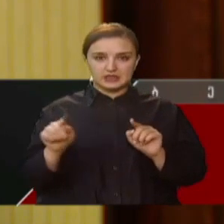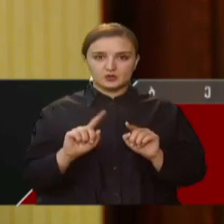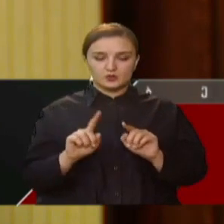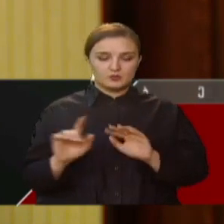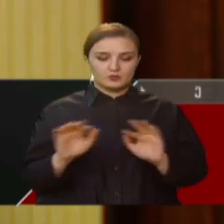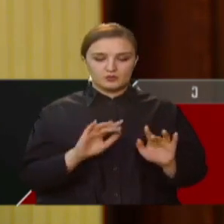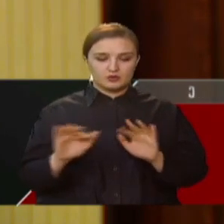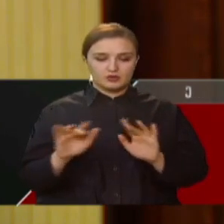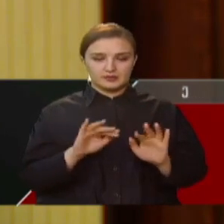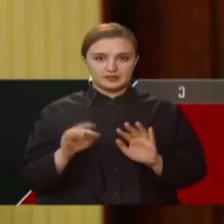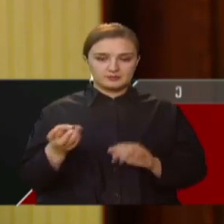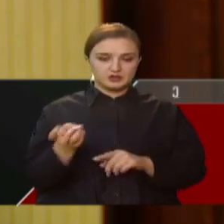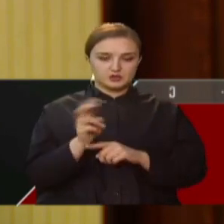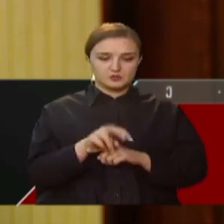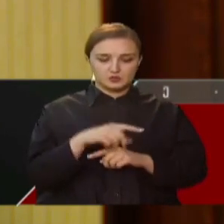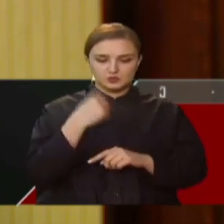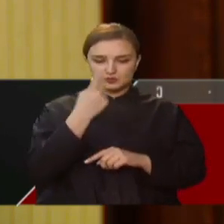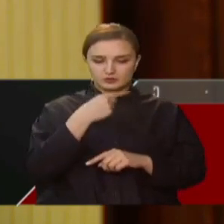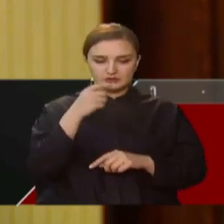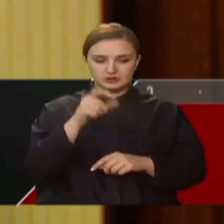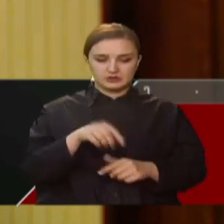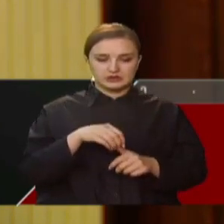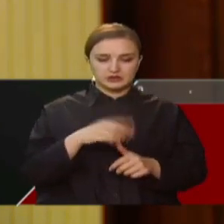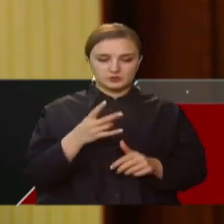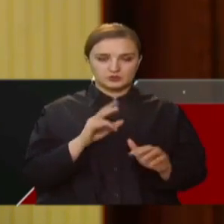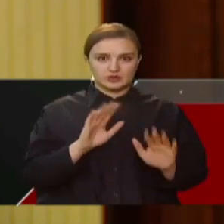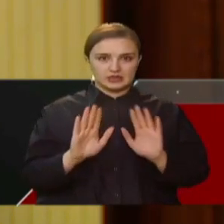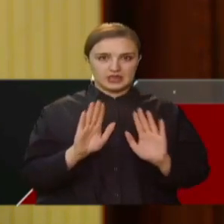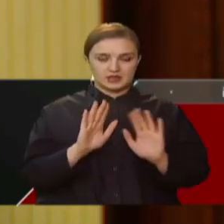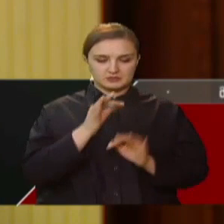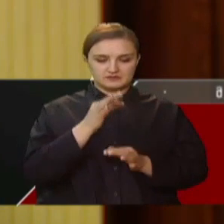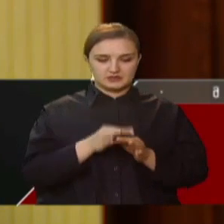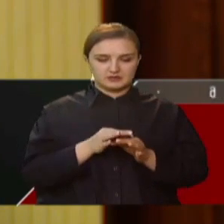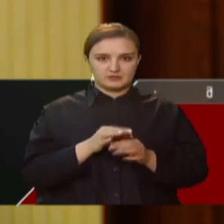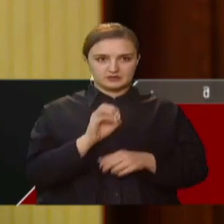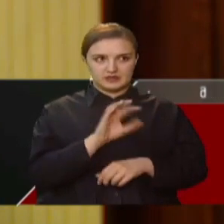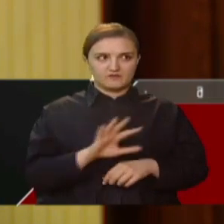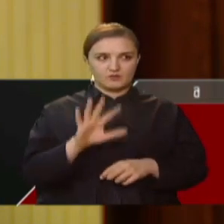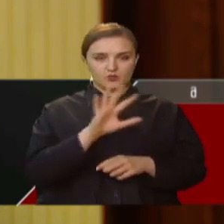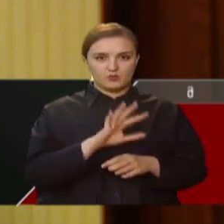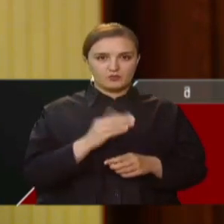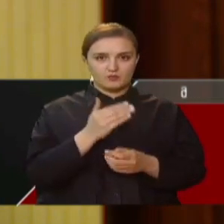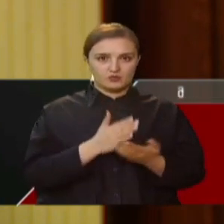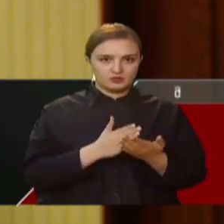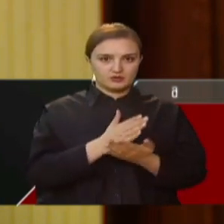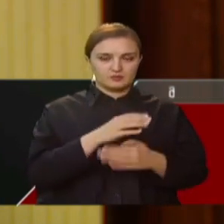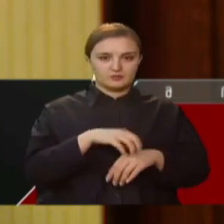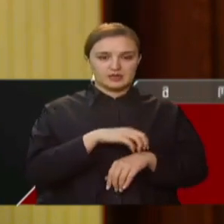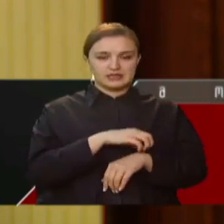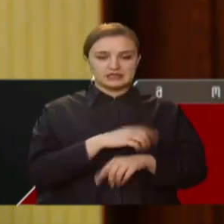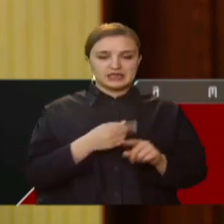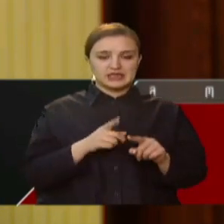mokmedepași. Mosuli, tipi, lideri, unda, hemțoane lobdes, da salur vectoris partiaz, vin ikneba